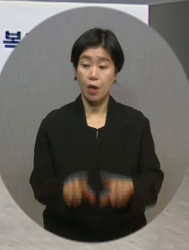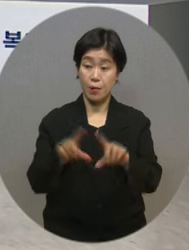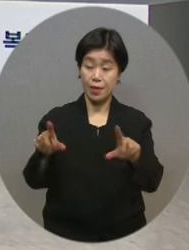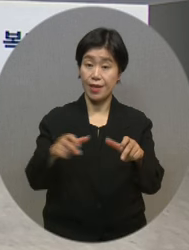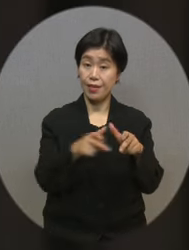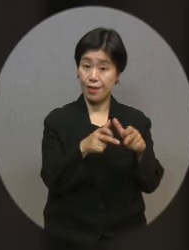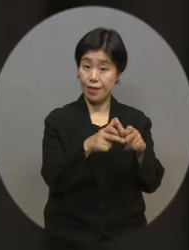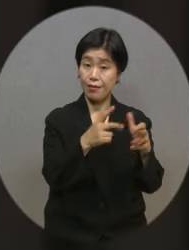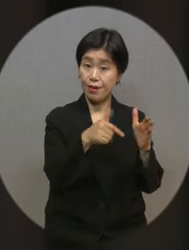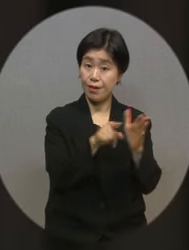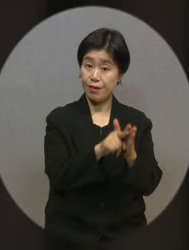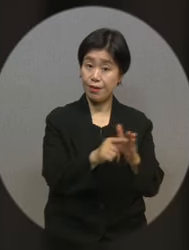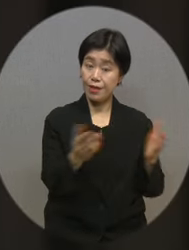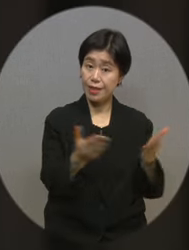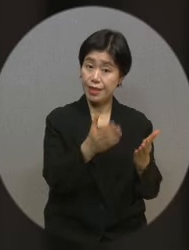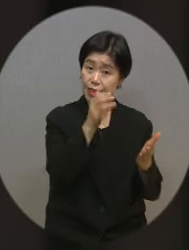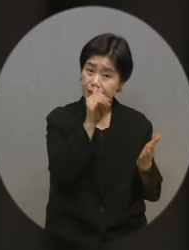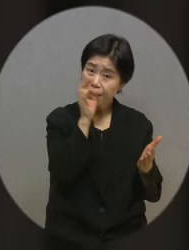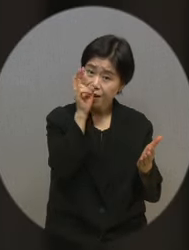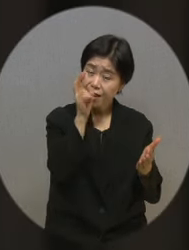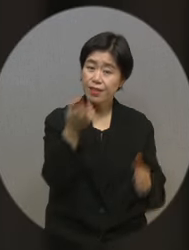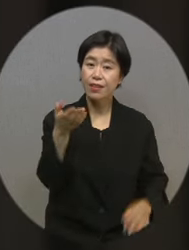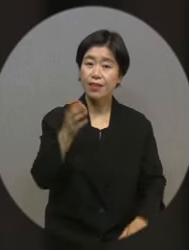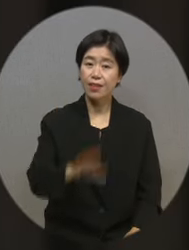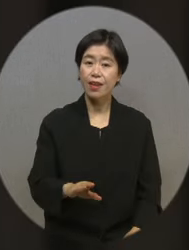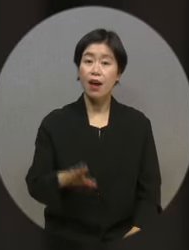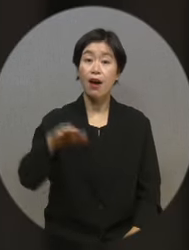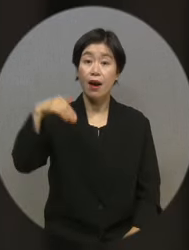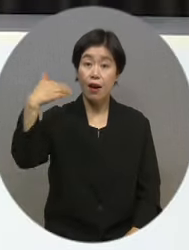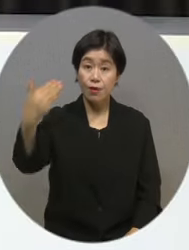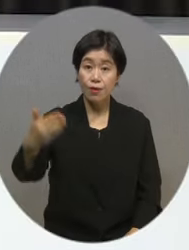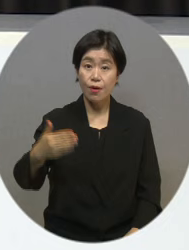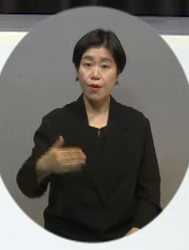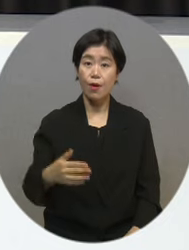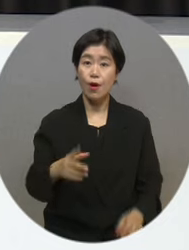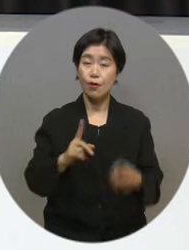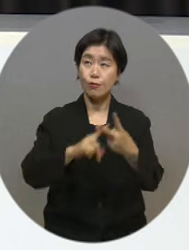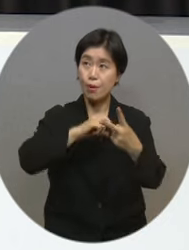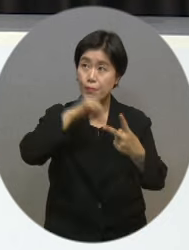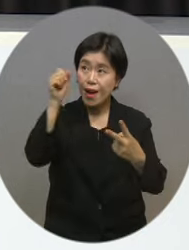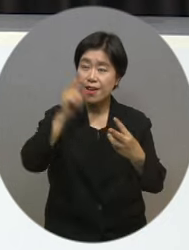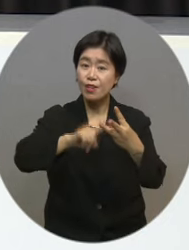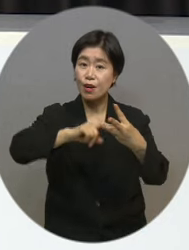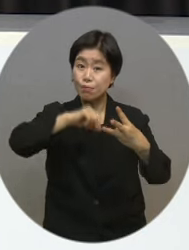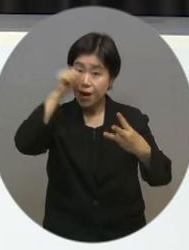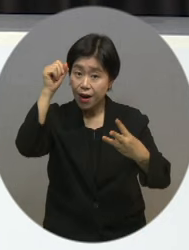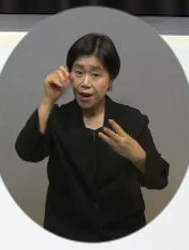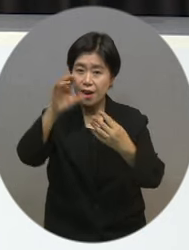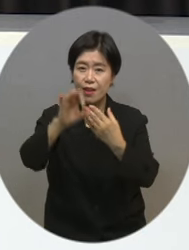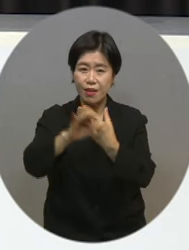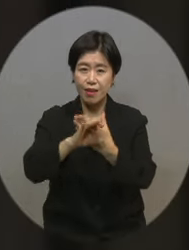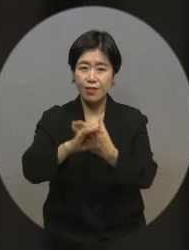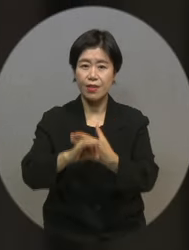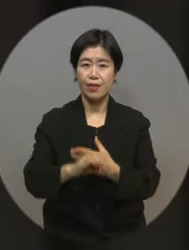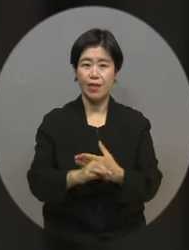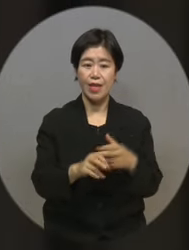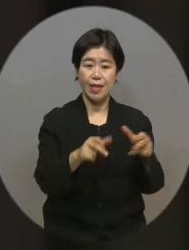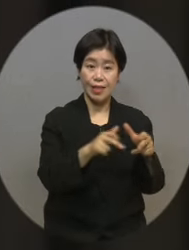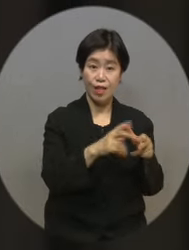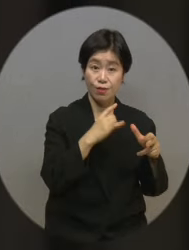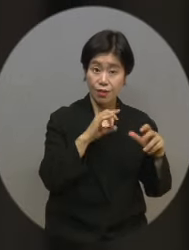많이 하시겠지만 이제 앞으로 선수가 2선, 3선 이렇게 가시면 점점 더 우리 국가를 위해서